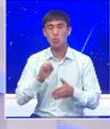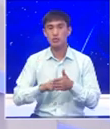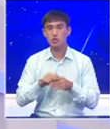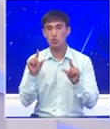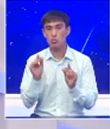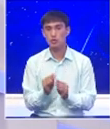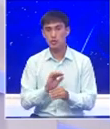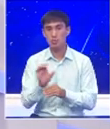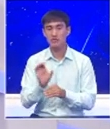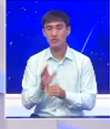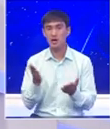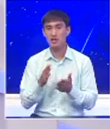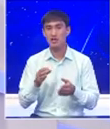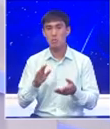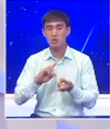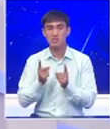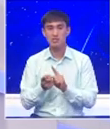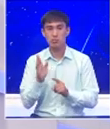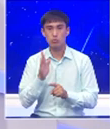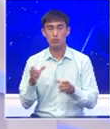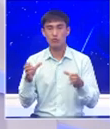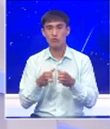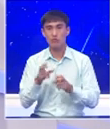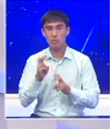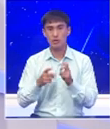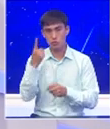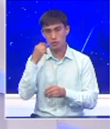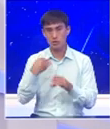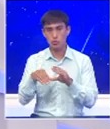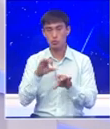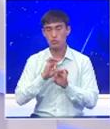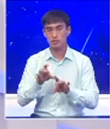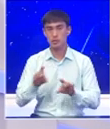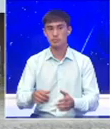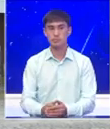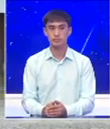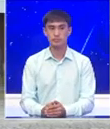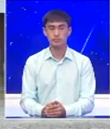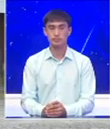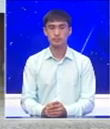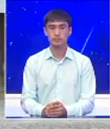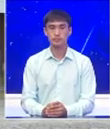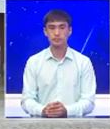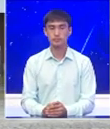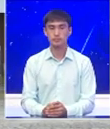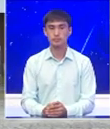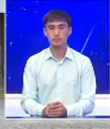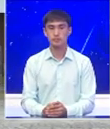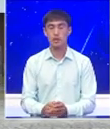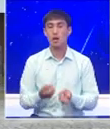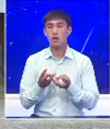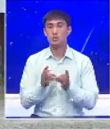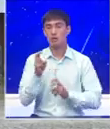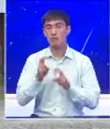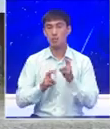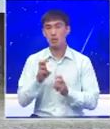уменьшения производительности и какие последствия грозят фабрике, узнавала наша съемочная группа. На кондитерской